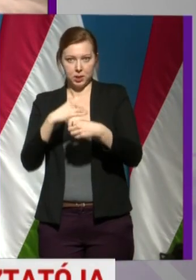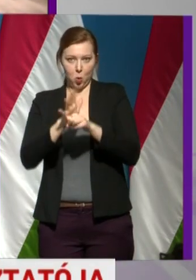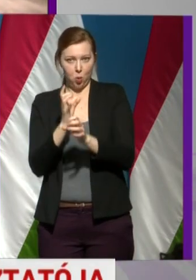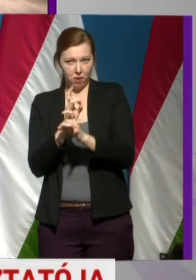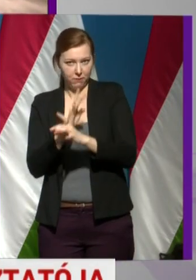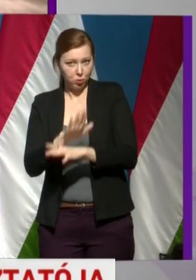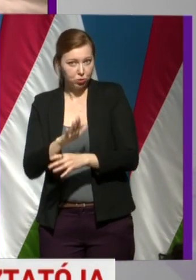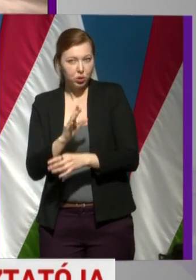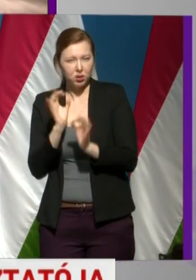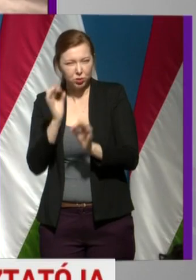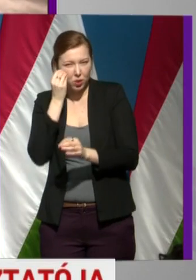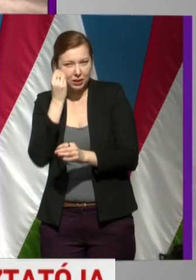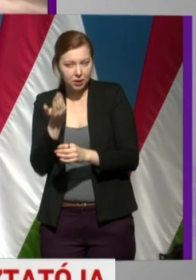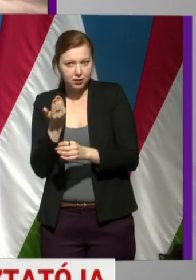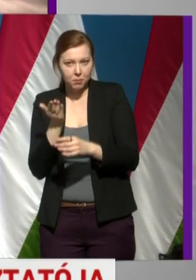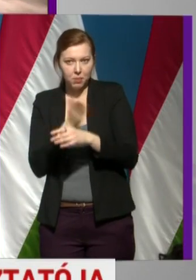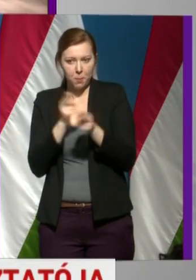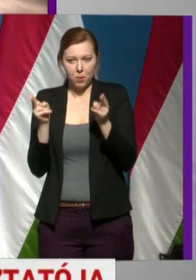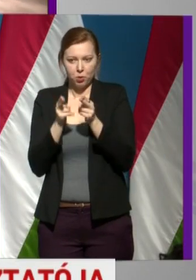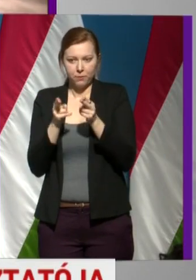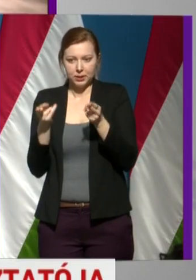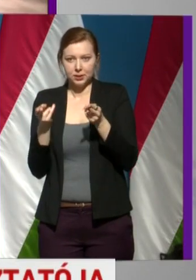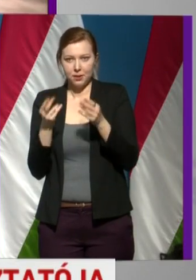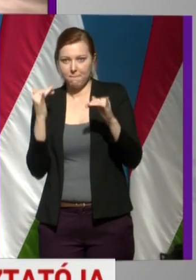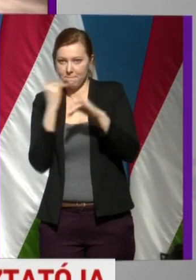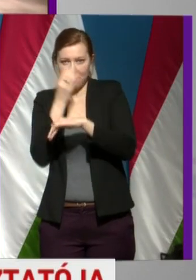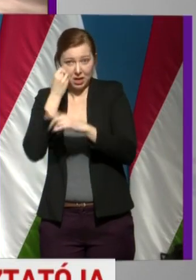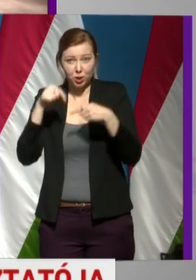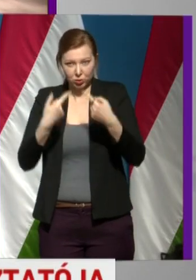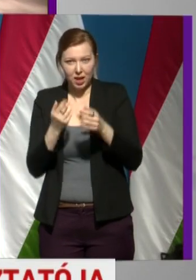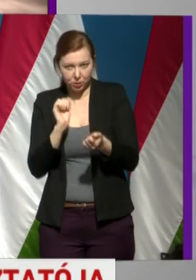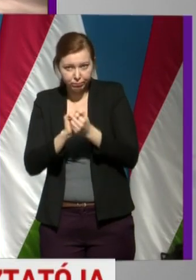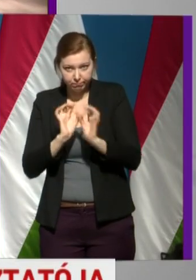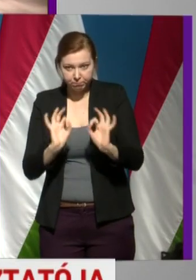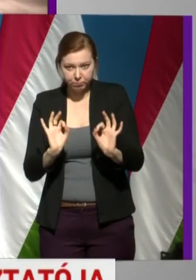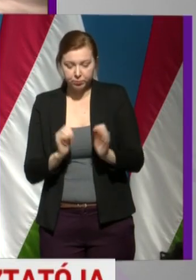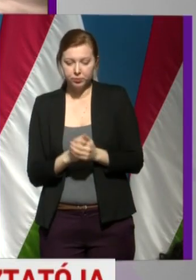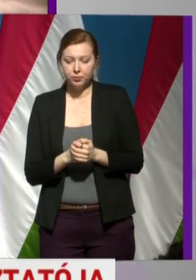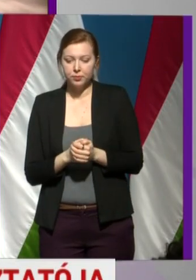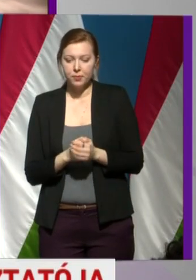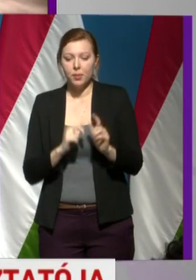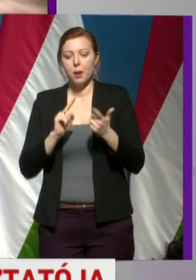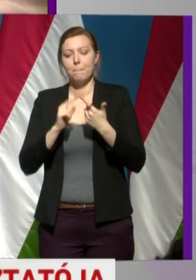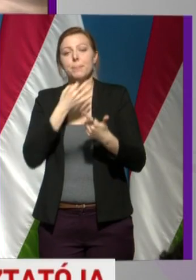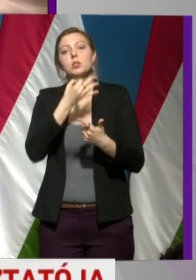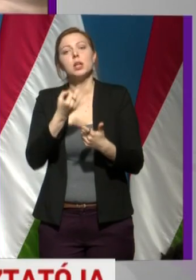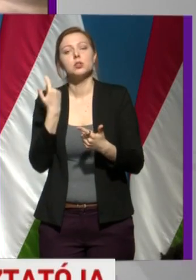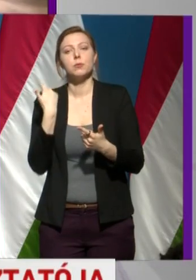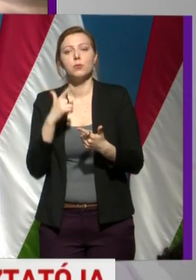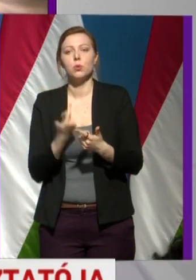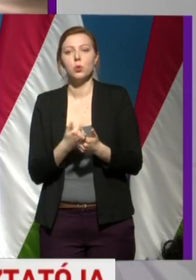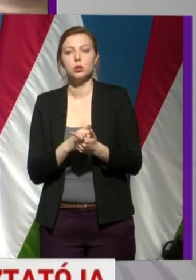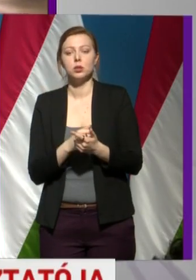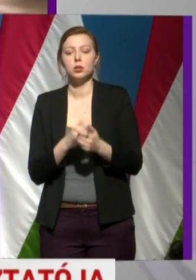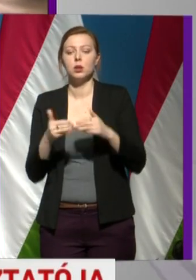volna. Ezt jól értettük előbb a rövid kis félreértés után. Illetve a másik kérdésem az, hogy